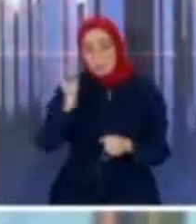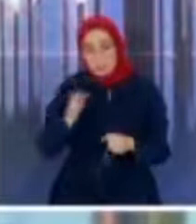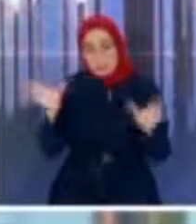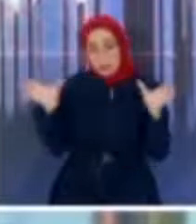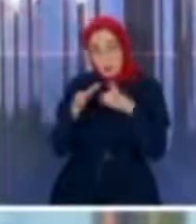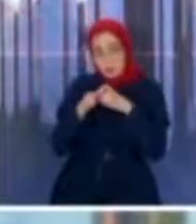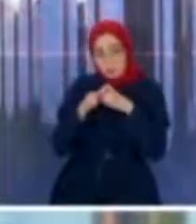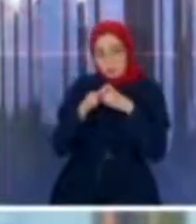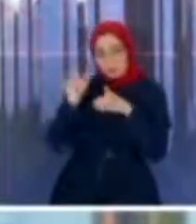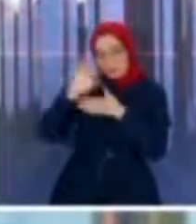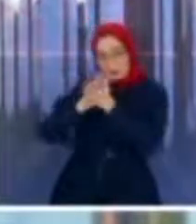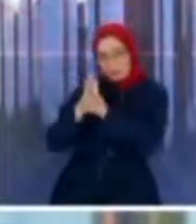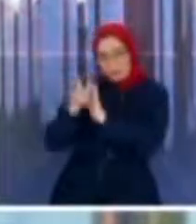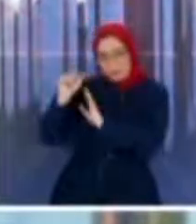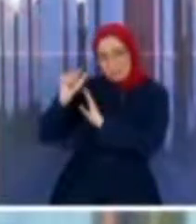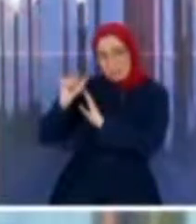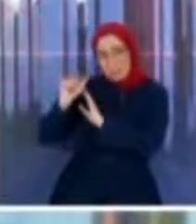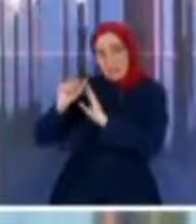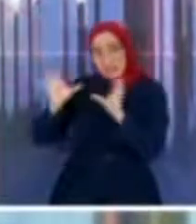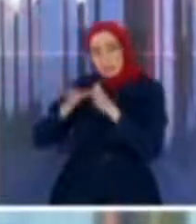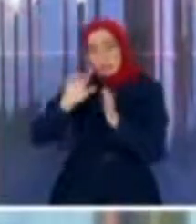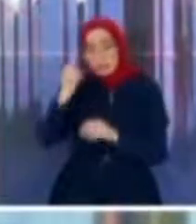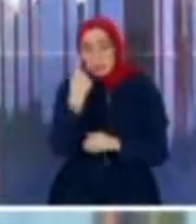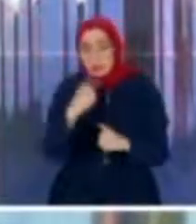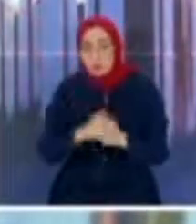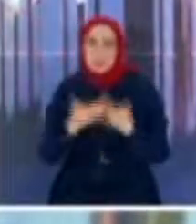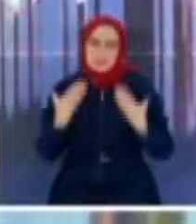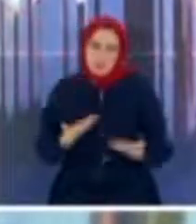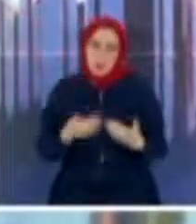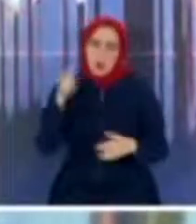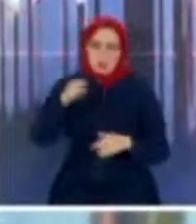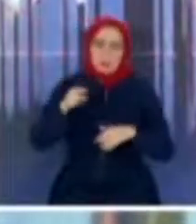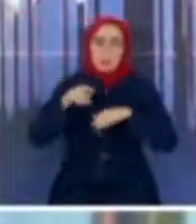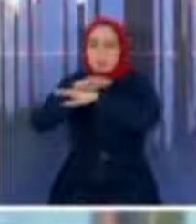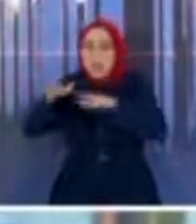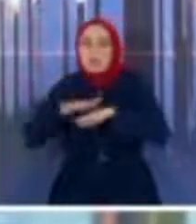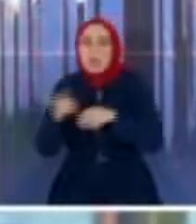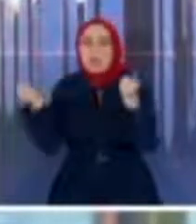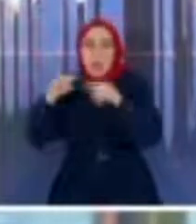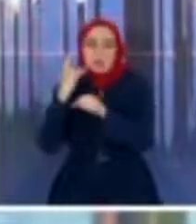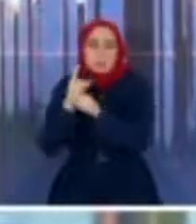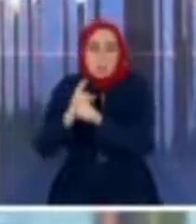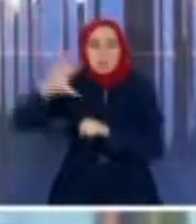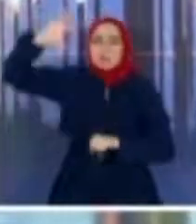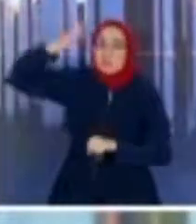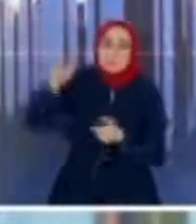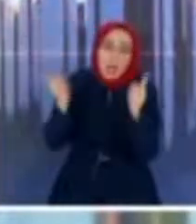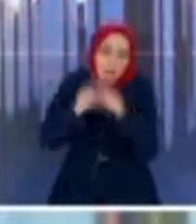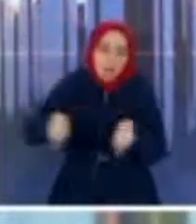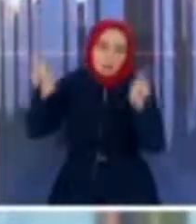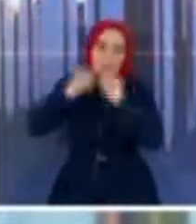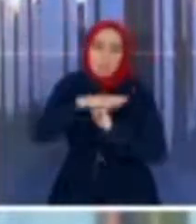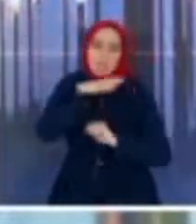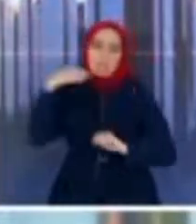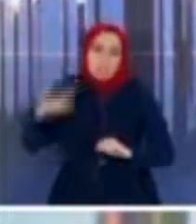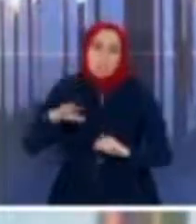قبل حضر في الجزء الأول أنه وقيت نخرج من السياحة متاع النزل والشمس والبنبلوني، فهمتني، ونمشي